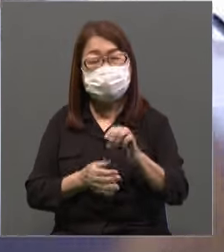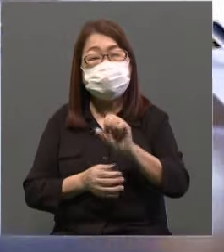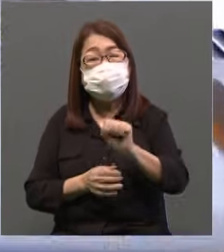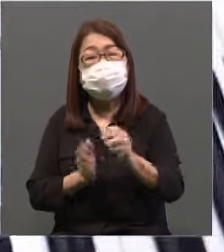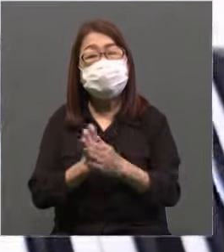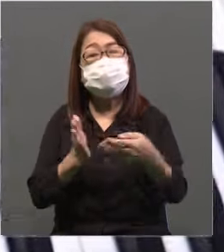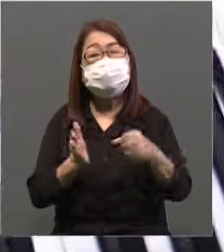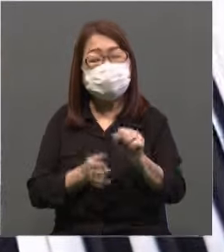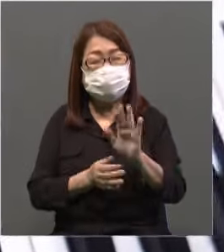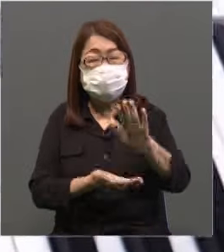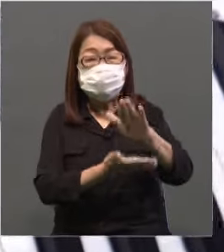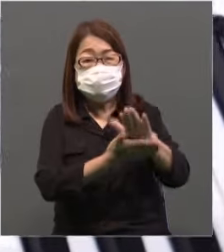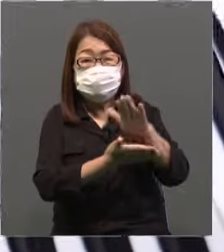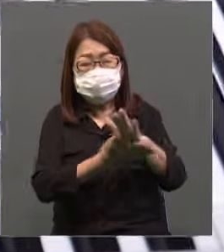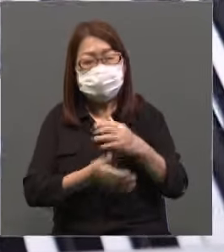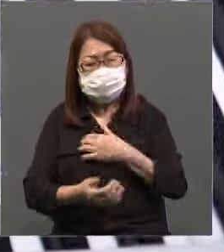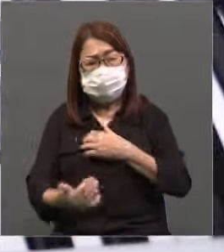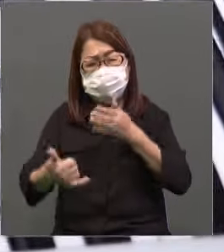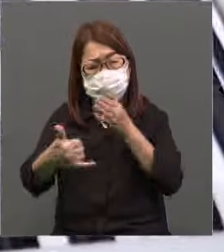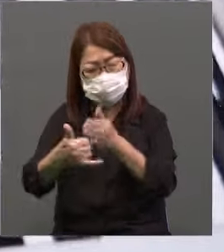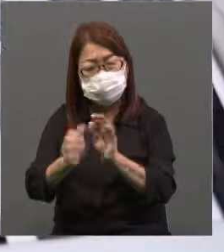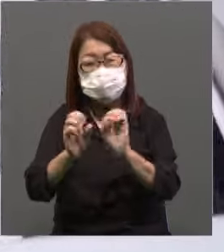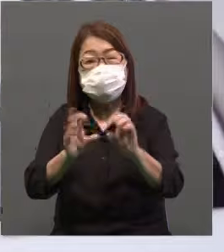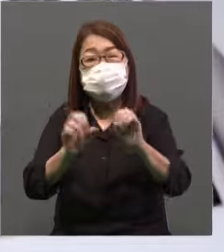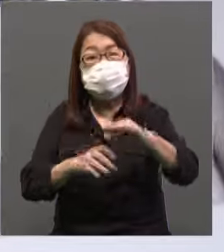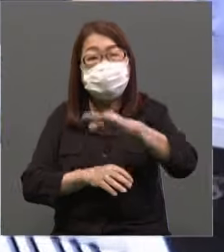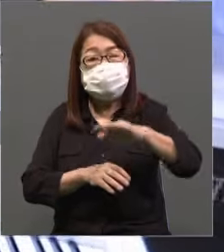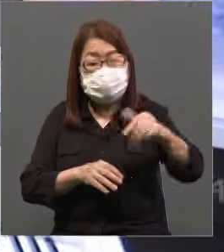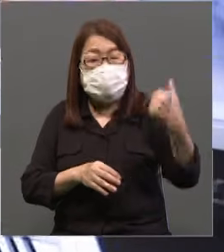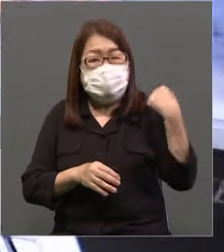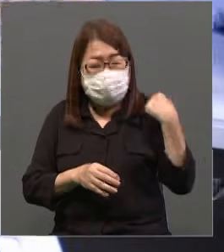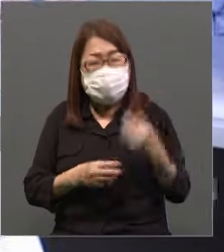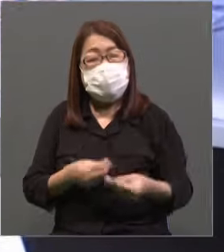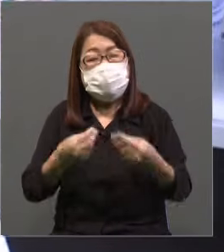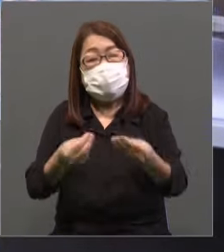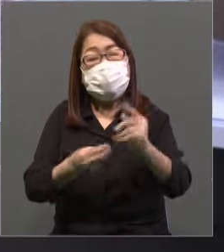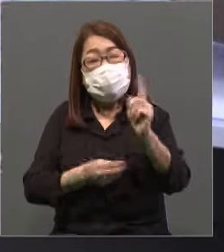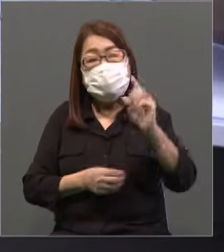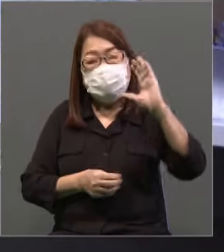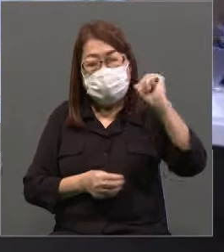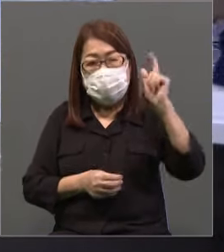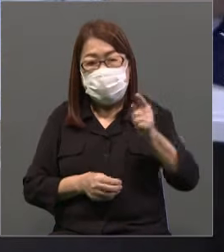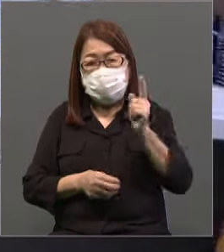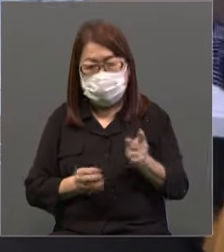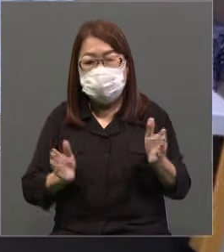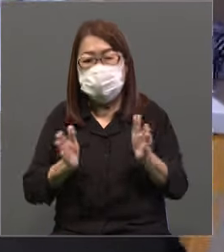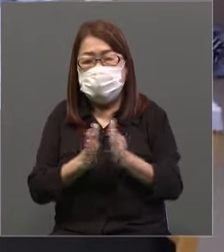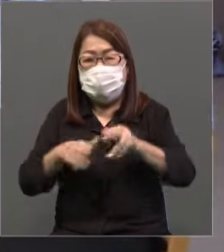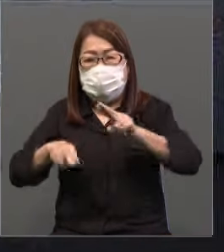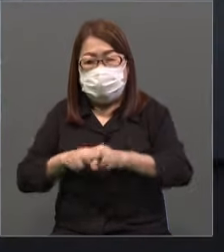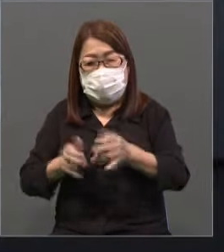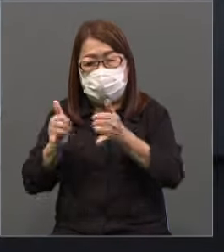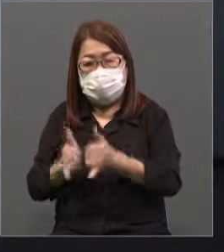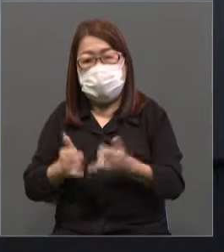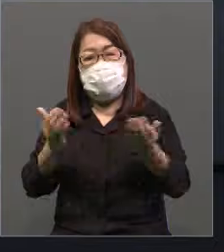ามาฮ่านอกจากจะมุ่งพัฒนาที่ตัวเด็กแล้วยังมีคลาสที่กำหนดให้ผู้ปกครองต้องเข้าชั้นเรียนกับลูกๆเ